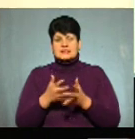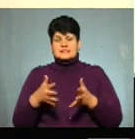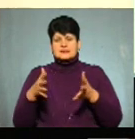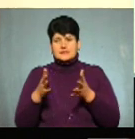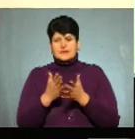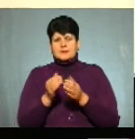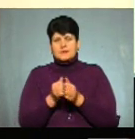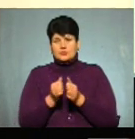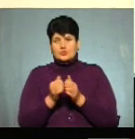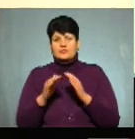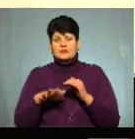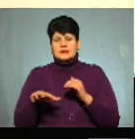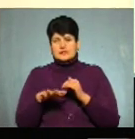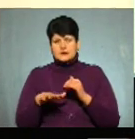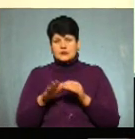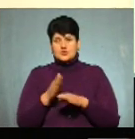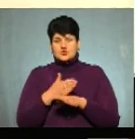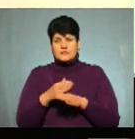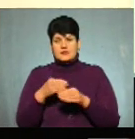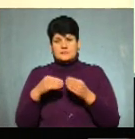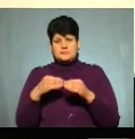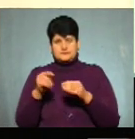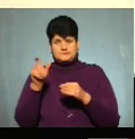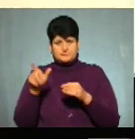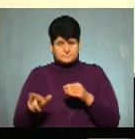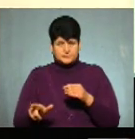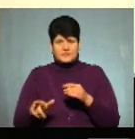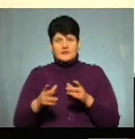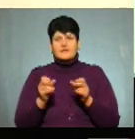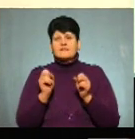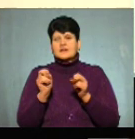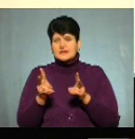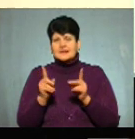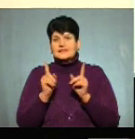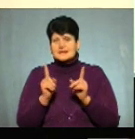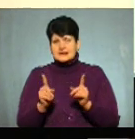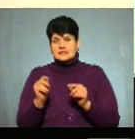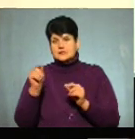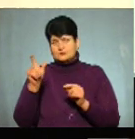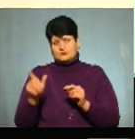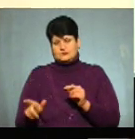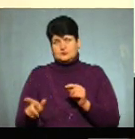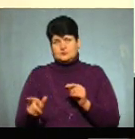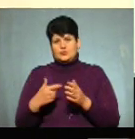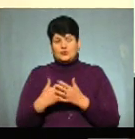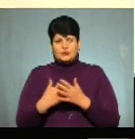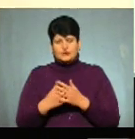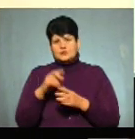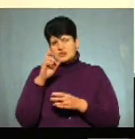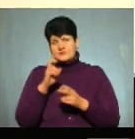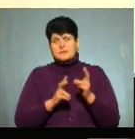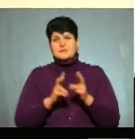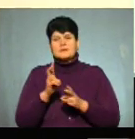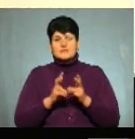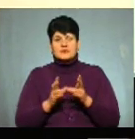прибудинкових територіях для сортування ПЕТ-пляшки, обов'язково викидати лише ПЕТ-пляшку. Тобто комунальне підприємство,